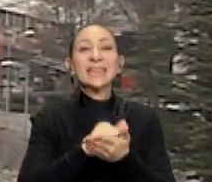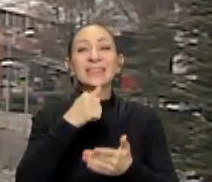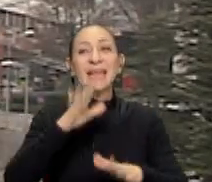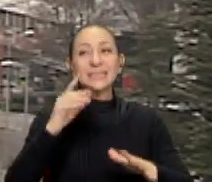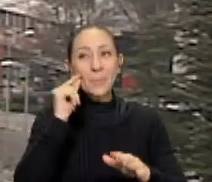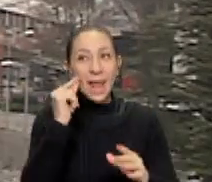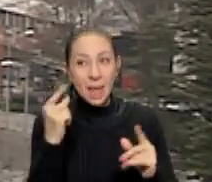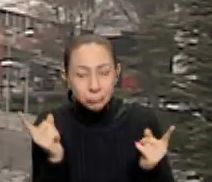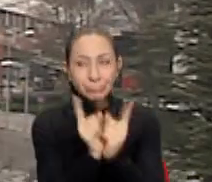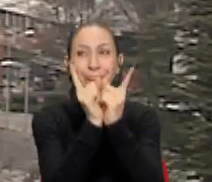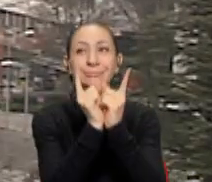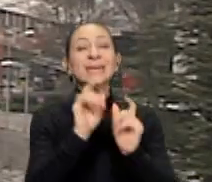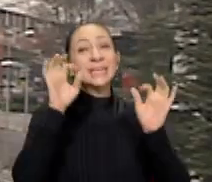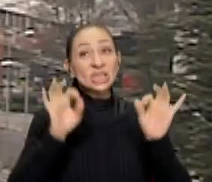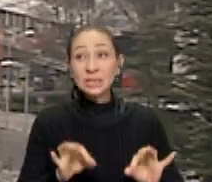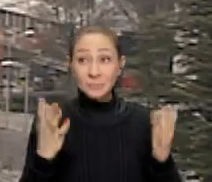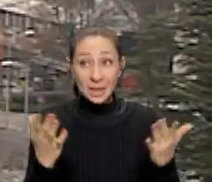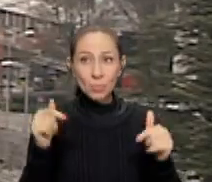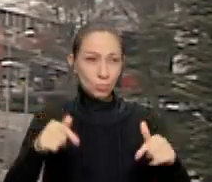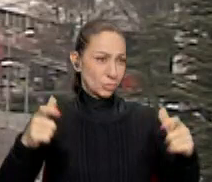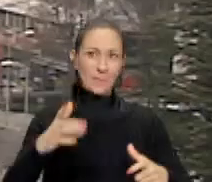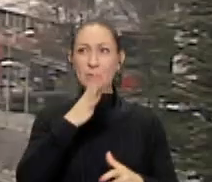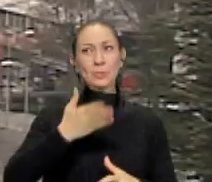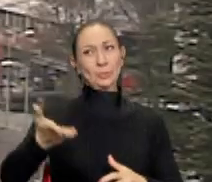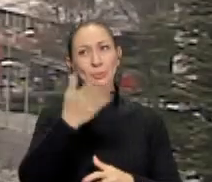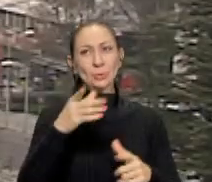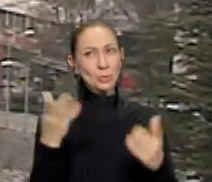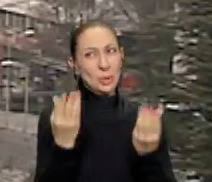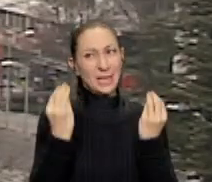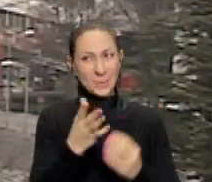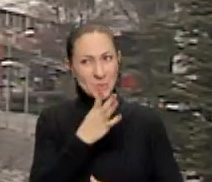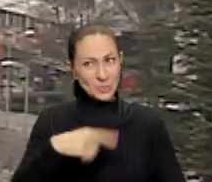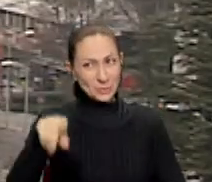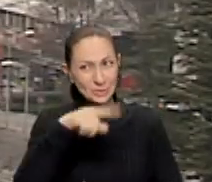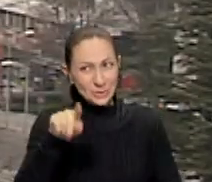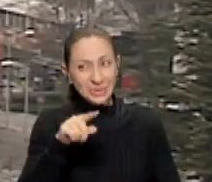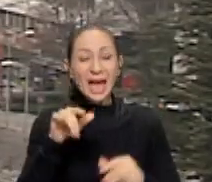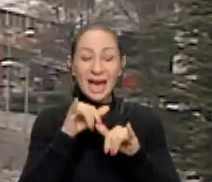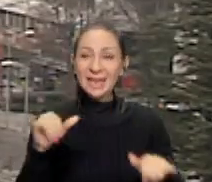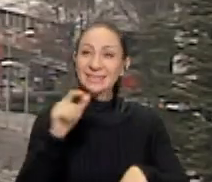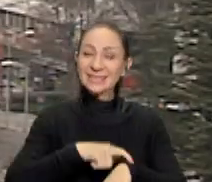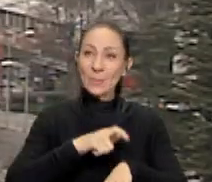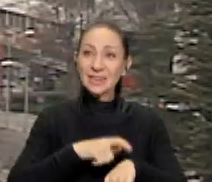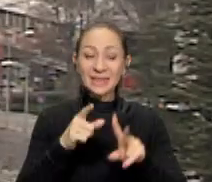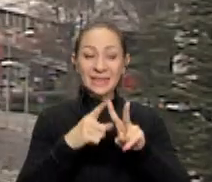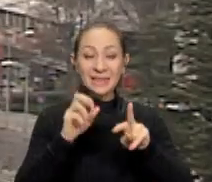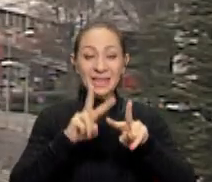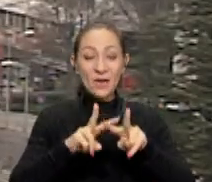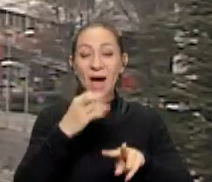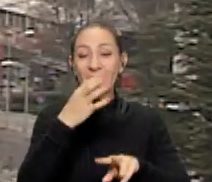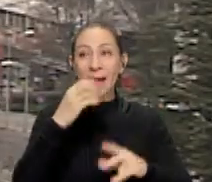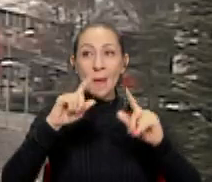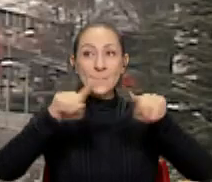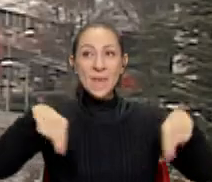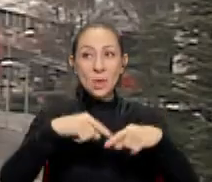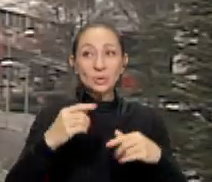Zeyrek'te kesişti. Ve şimdi de burayı biliyorsunuz, burayı çok iyi biliyorsunuz sizler. Aynı zamanda NAV Ankara